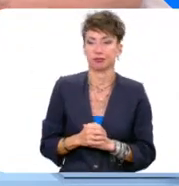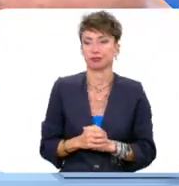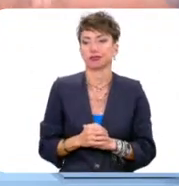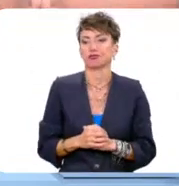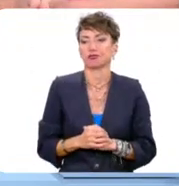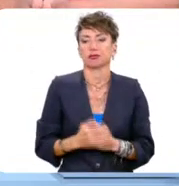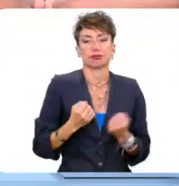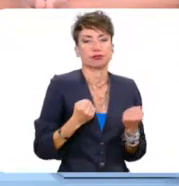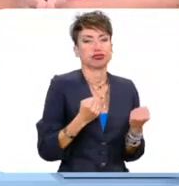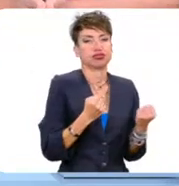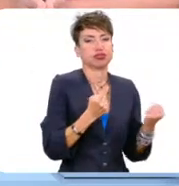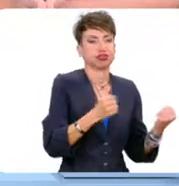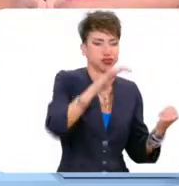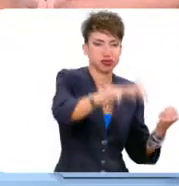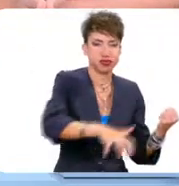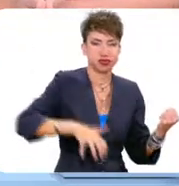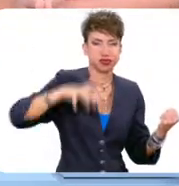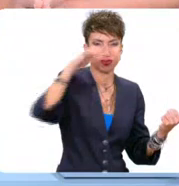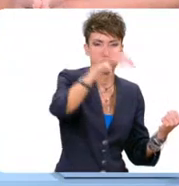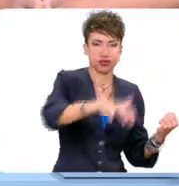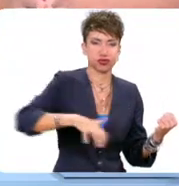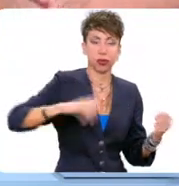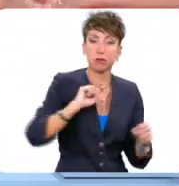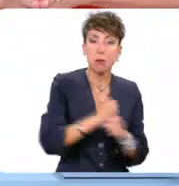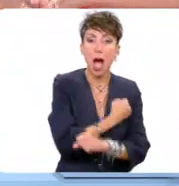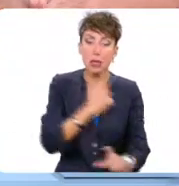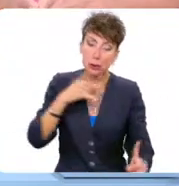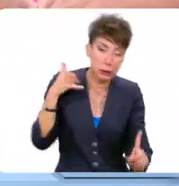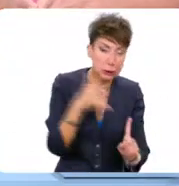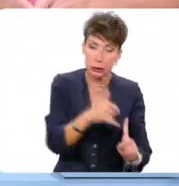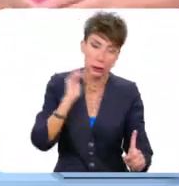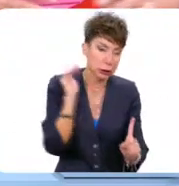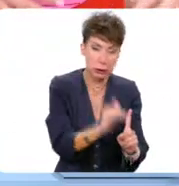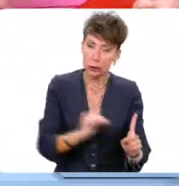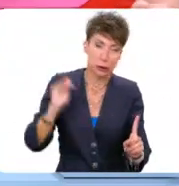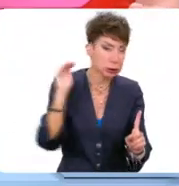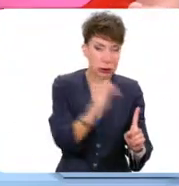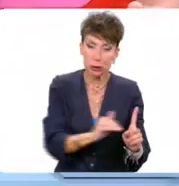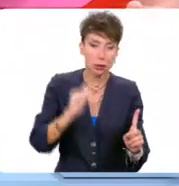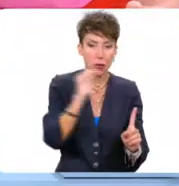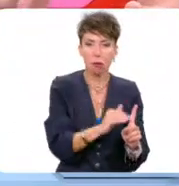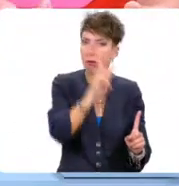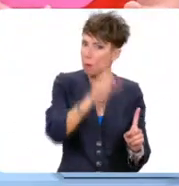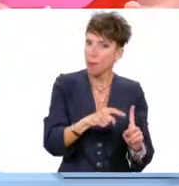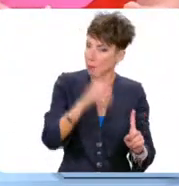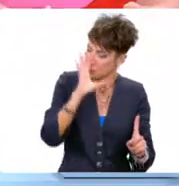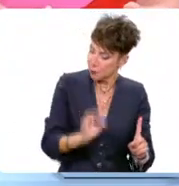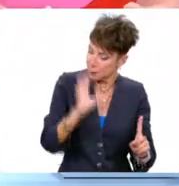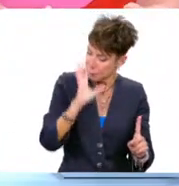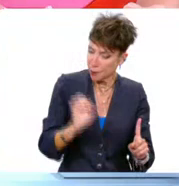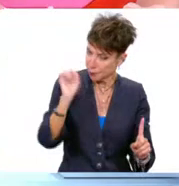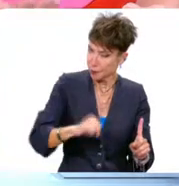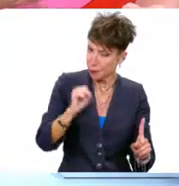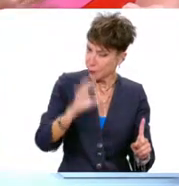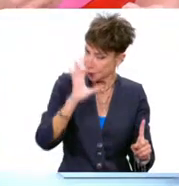σαμε εχθές επειδή επιμείναμε πάρα πολύ ο χωματος είπε σας είπε την αλει τη ε σας είπε την